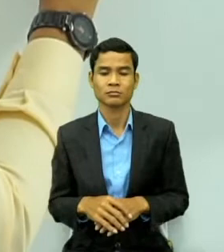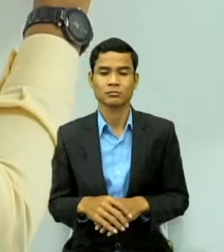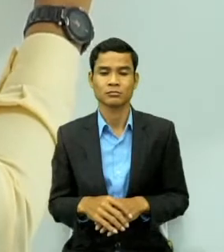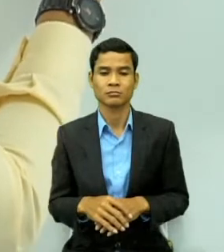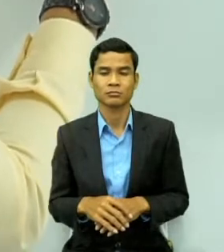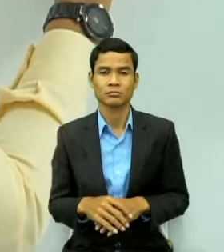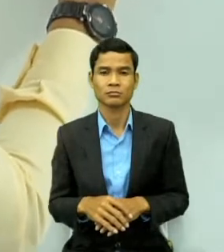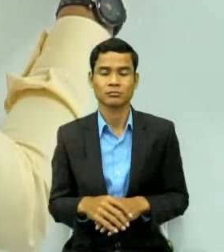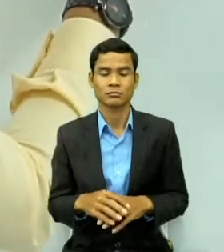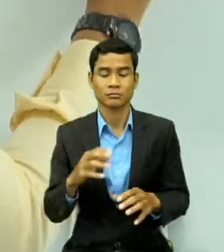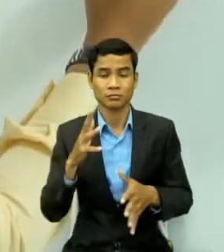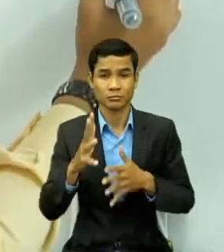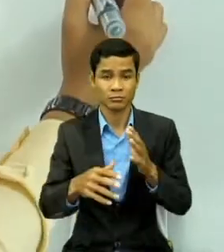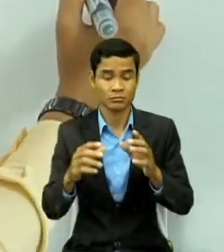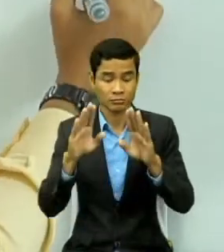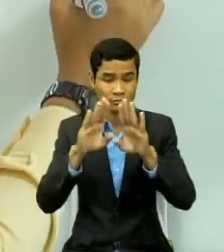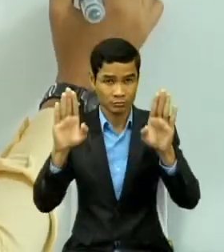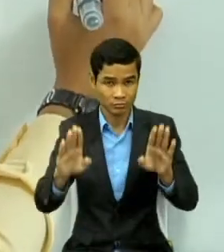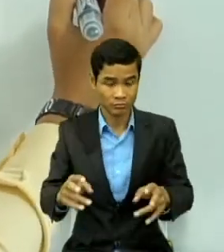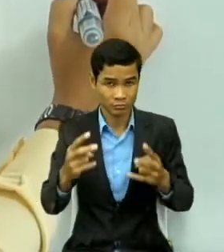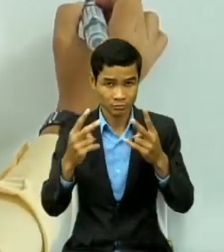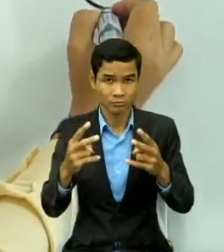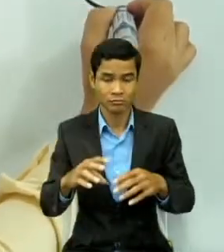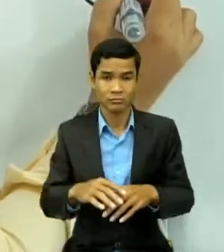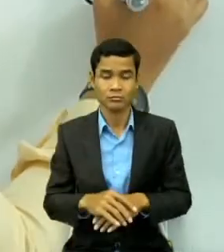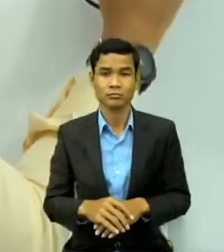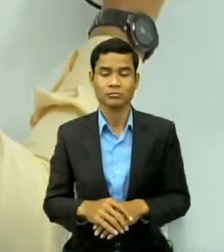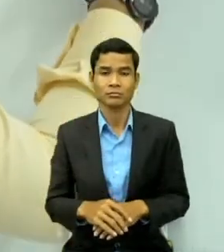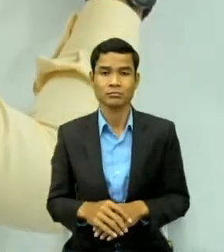កូនបែរមកក្តារខៀន